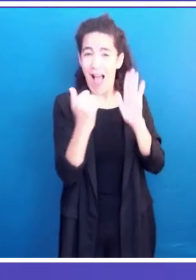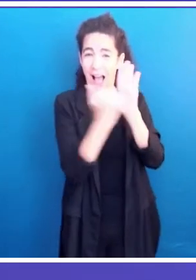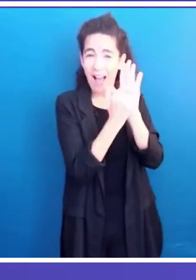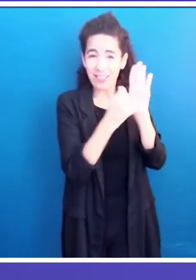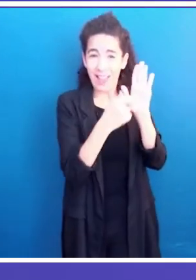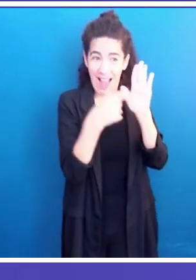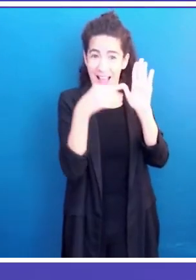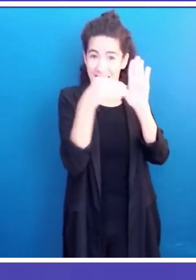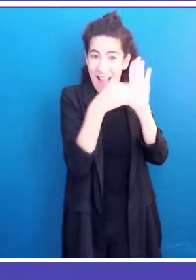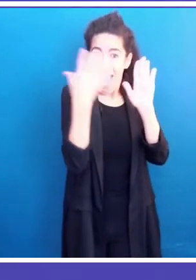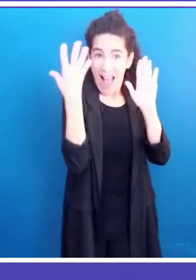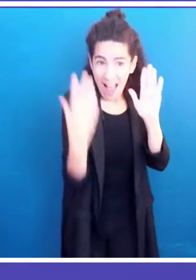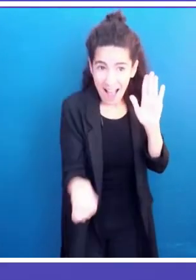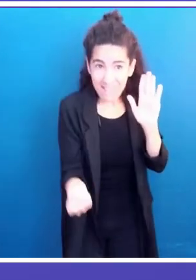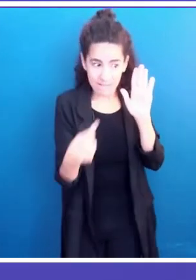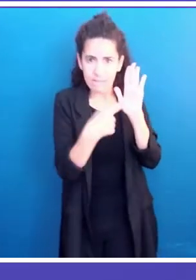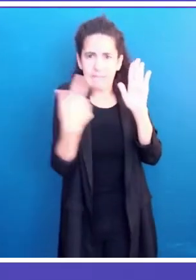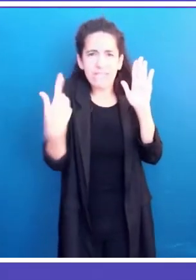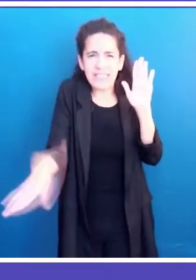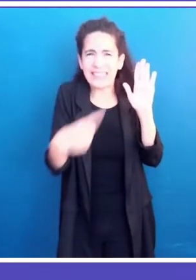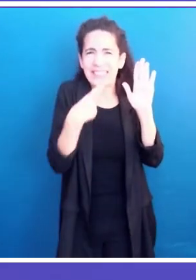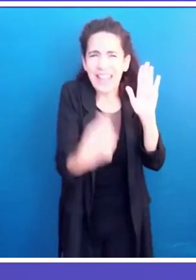بالعودة إلى